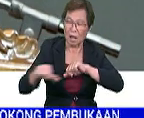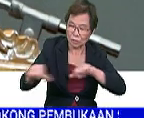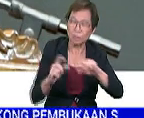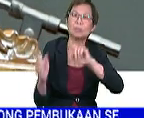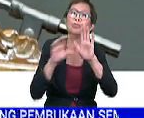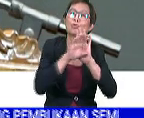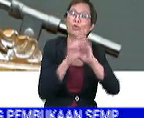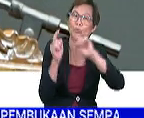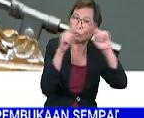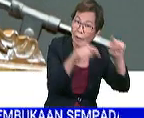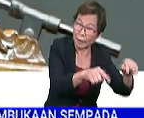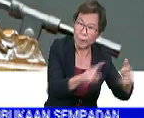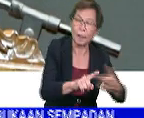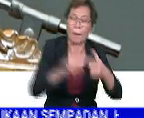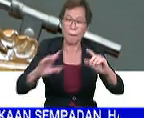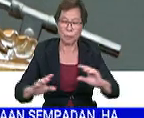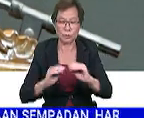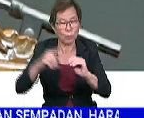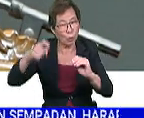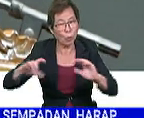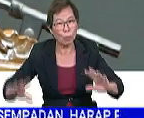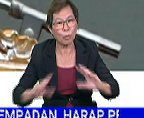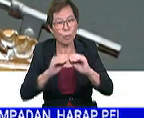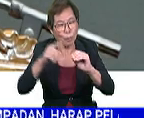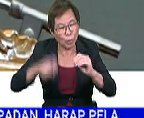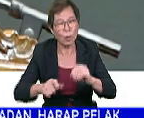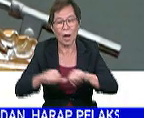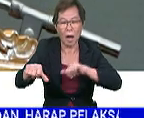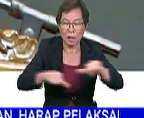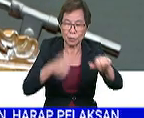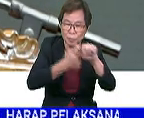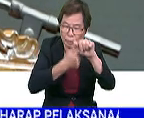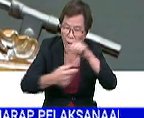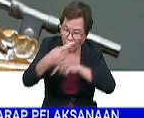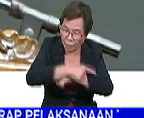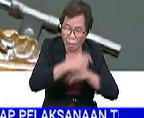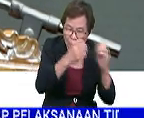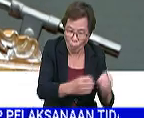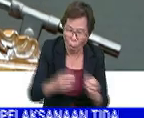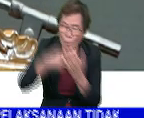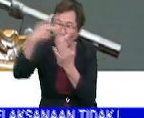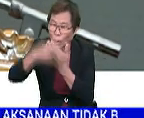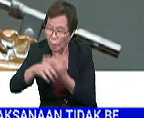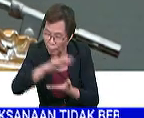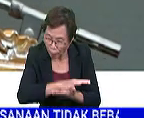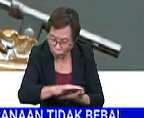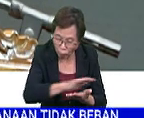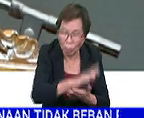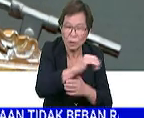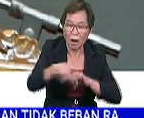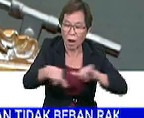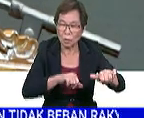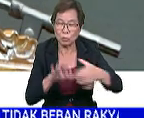mesyuarat kehadiran mesyuarat ini perlu aktiviti harian penganjuran program kebersihan dan